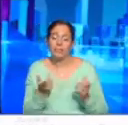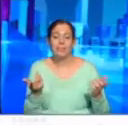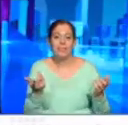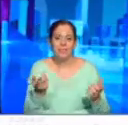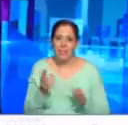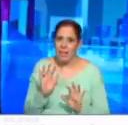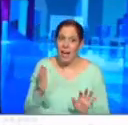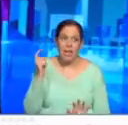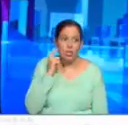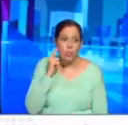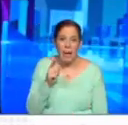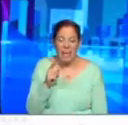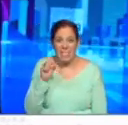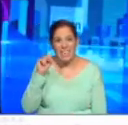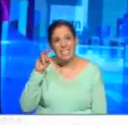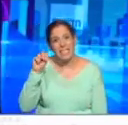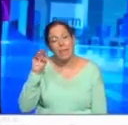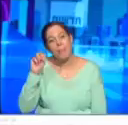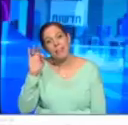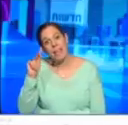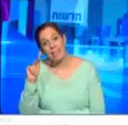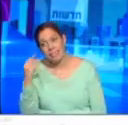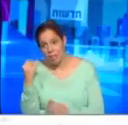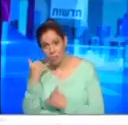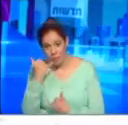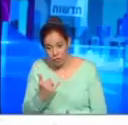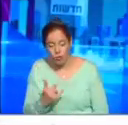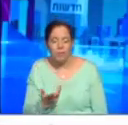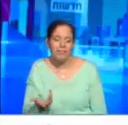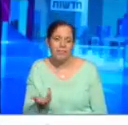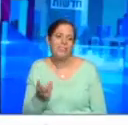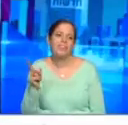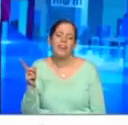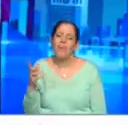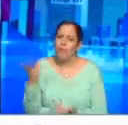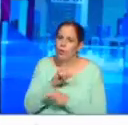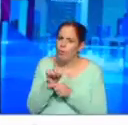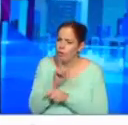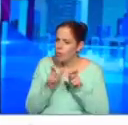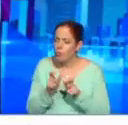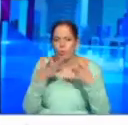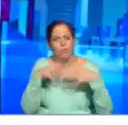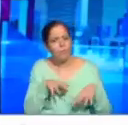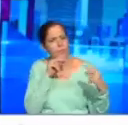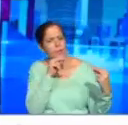רכבת ואוטובוסים. די, אני שומעת הסינמטק מצלצל, איך ציון. אבל גם, איפה התקופה שאנשים עוד היו מדברים אחד עם השני באוטובוס?